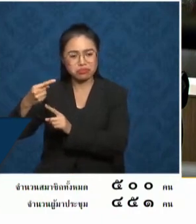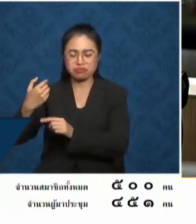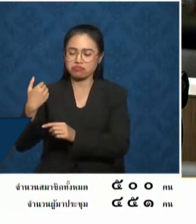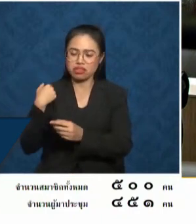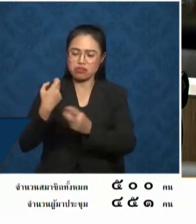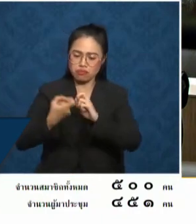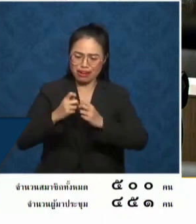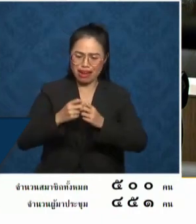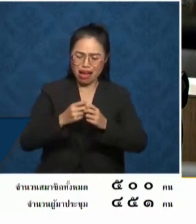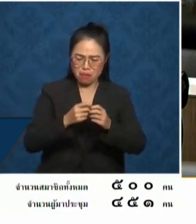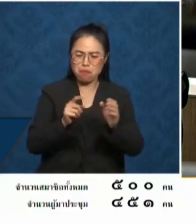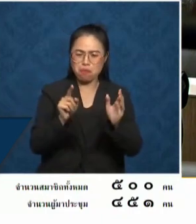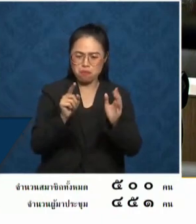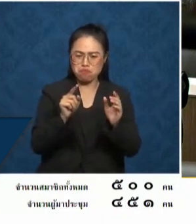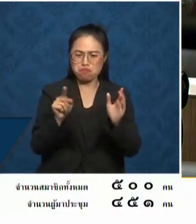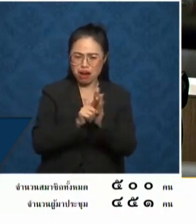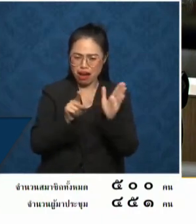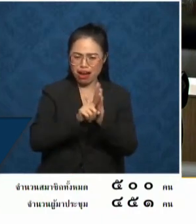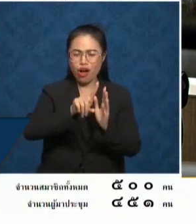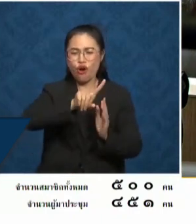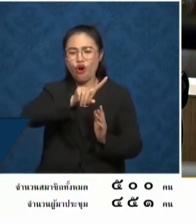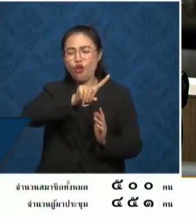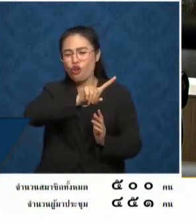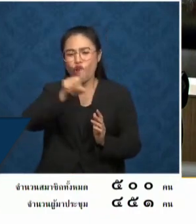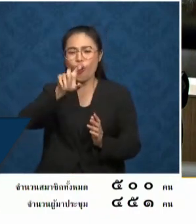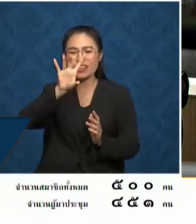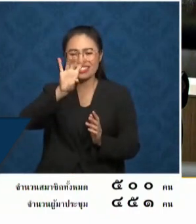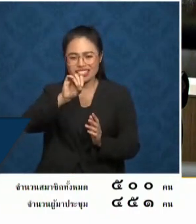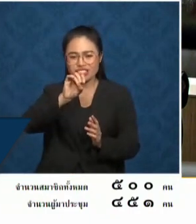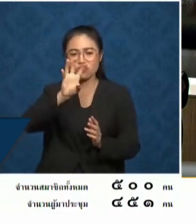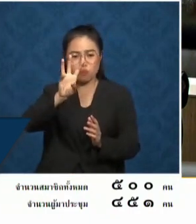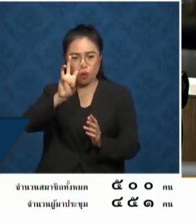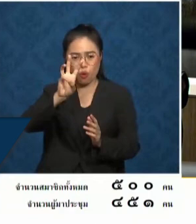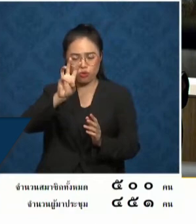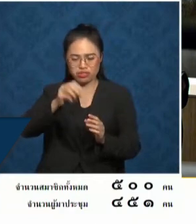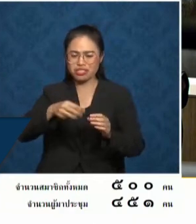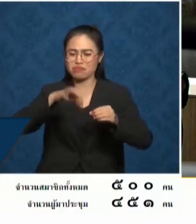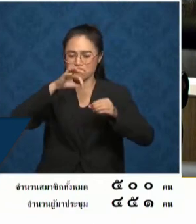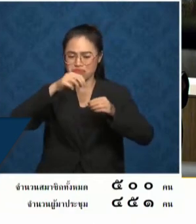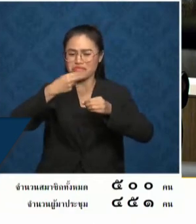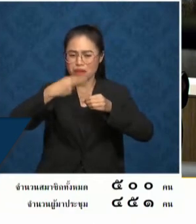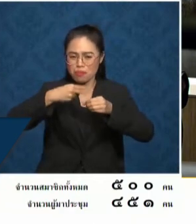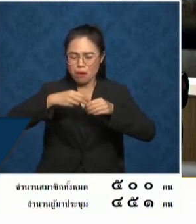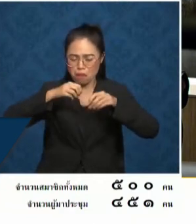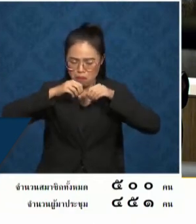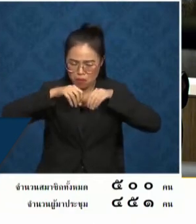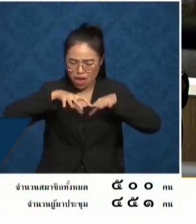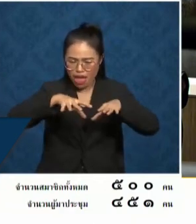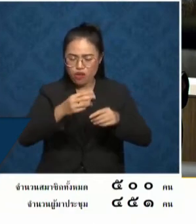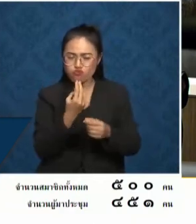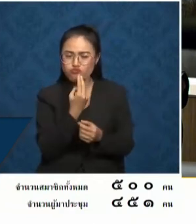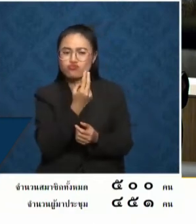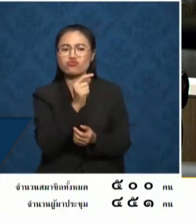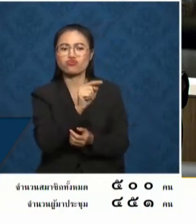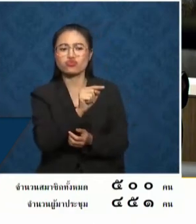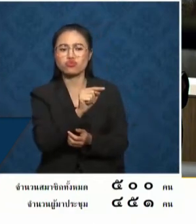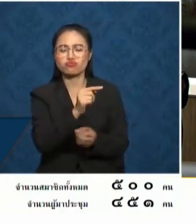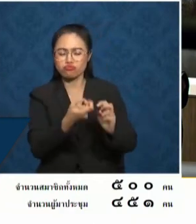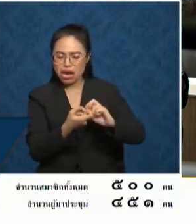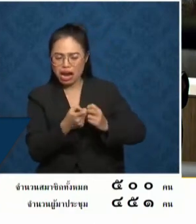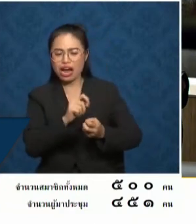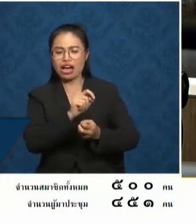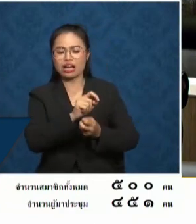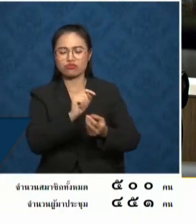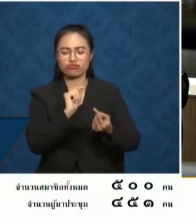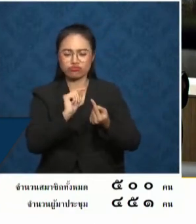176ครั้งข้อมูลจากกรมทรัพยากรทางทะเลและชายฝั่งได้ติดตามเหตุการณ์น้ำมันรั่วไหลในฝั่ง